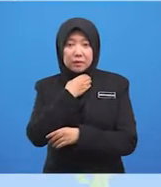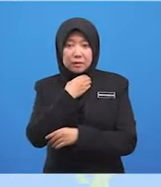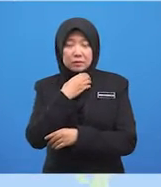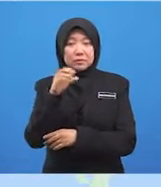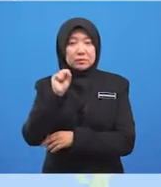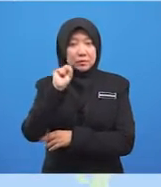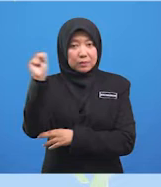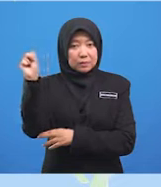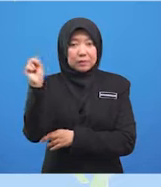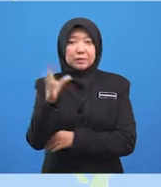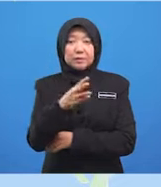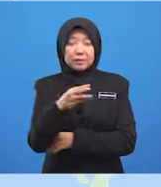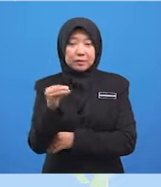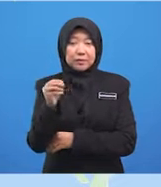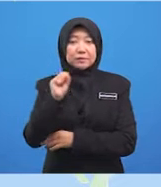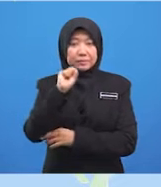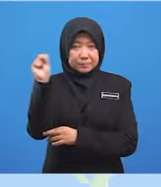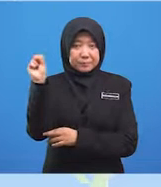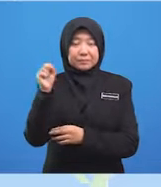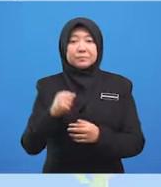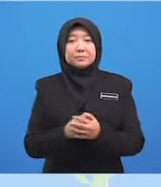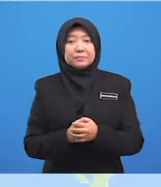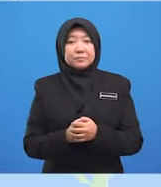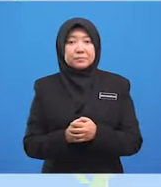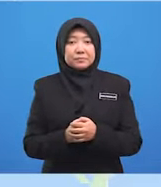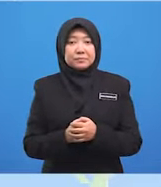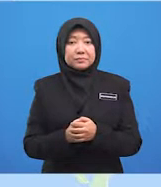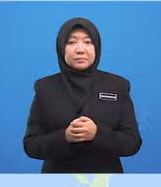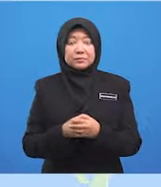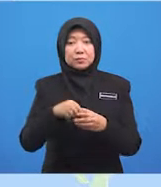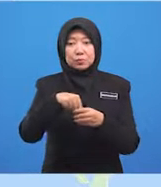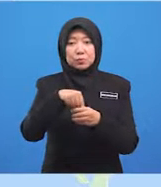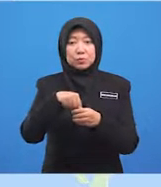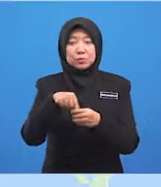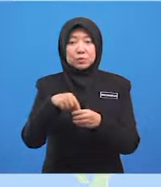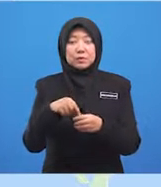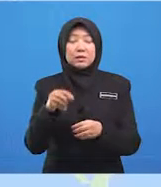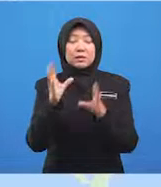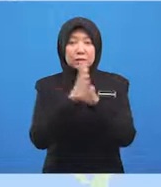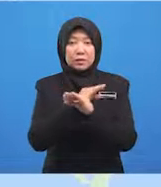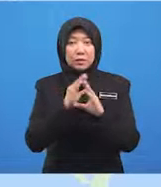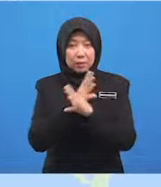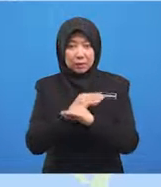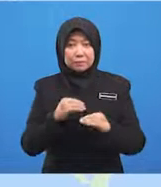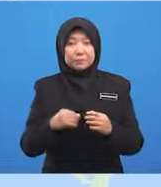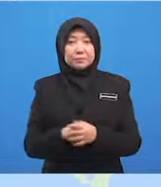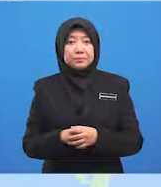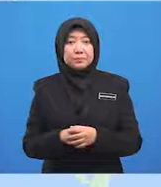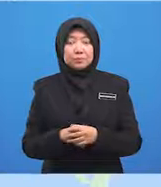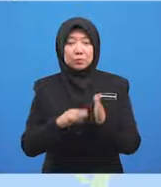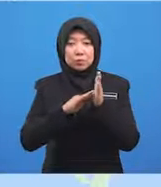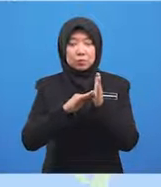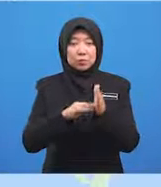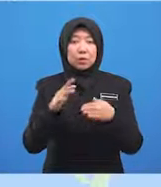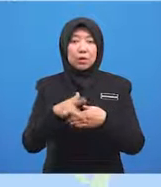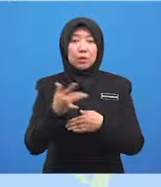dan lembah Mashuri di Sabah dan gue niah di Sarawak antara bukti